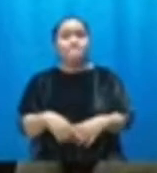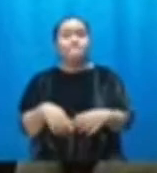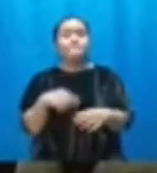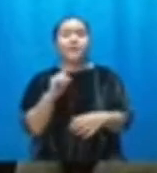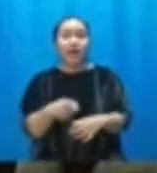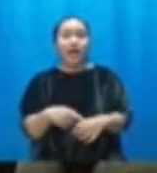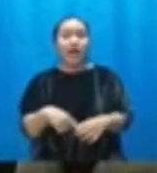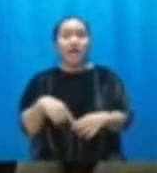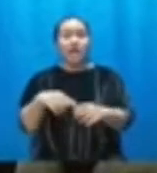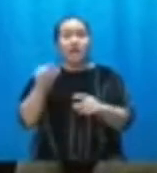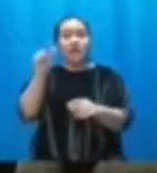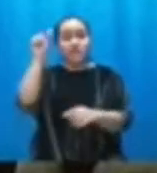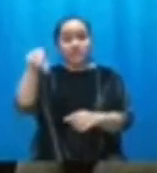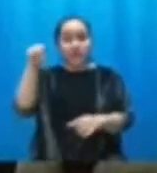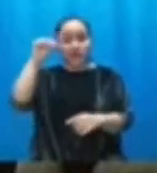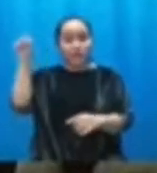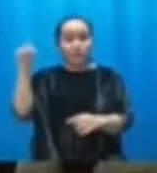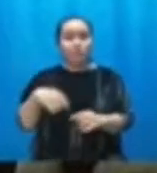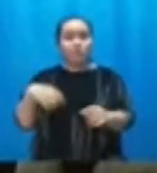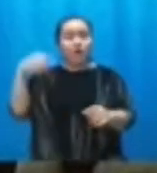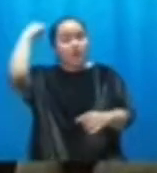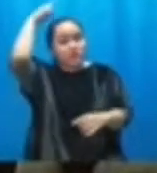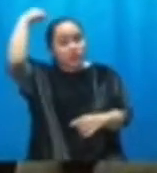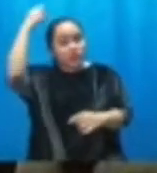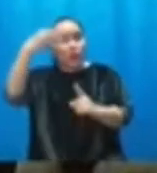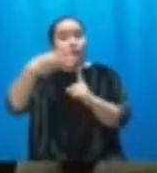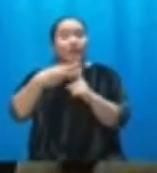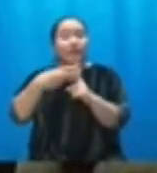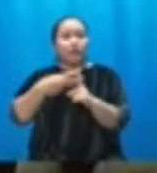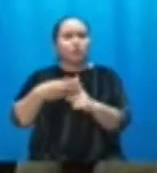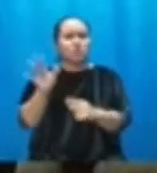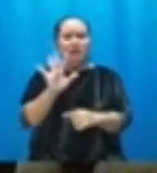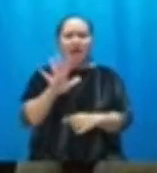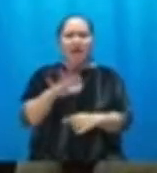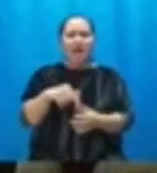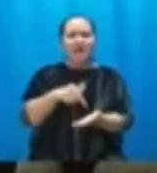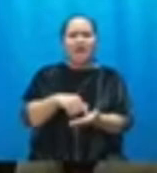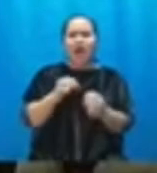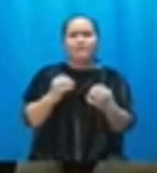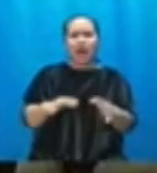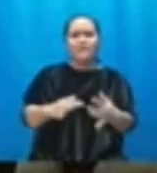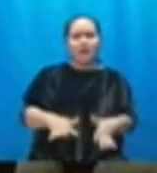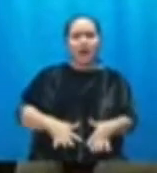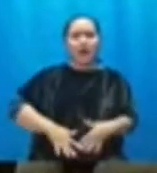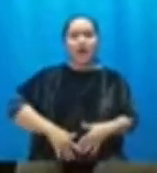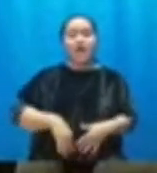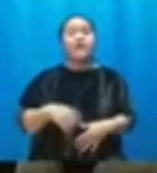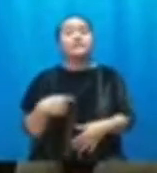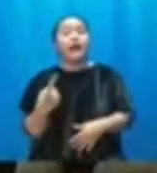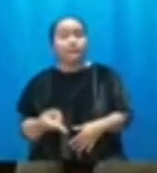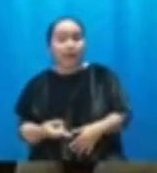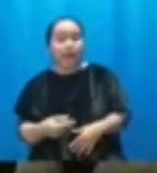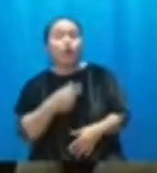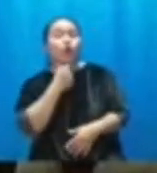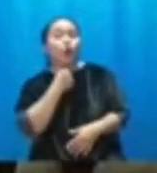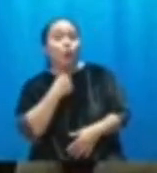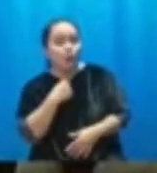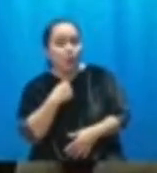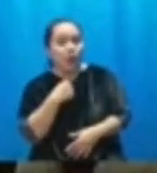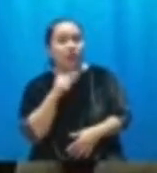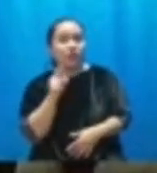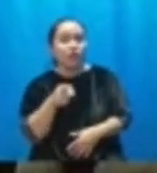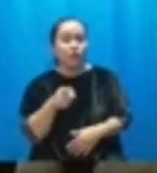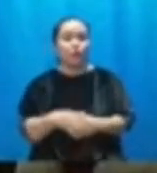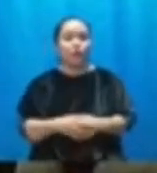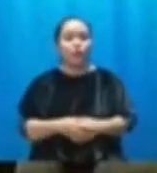juga tidak ada reaksi apa-apa sampai-sampai sang Imam exosis Wulung